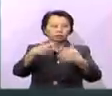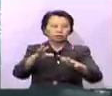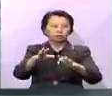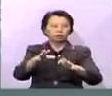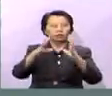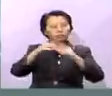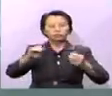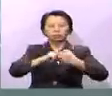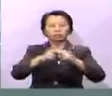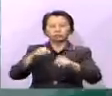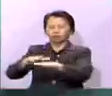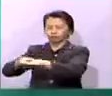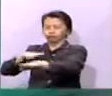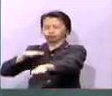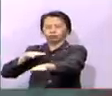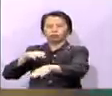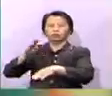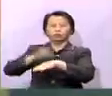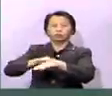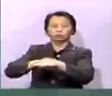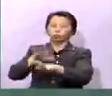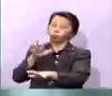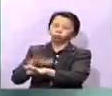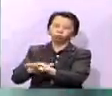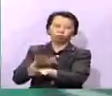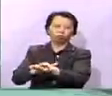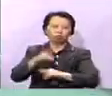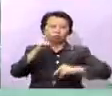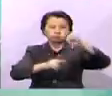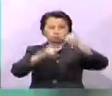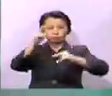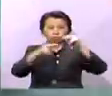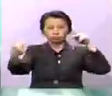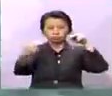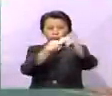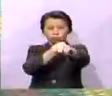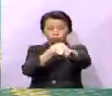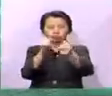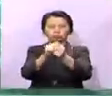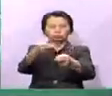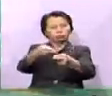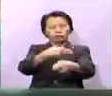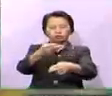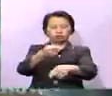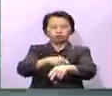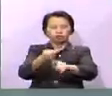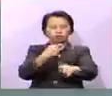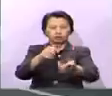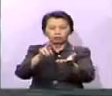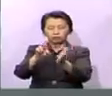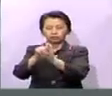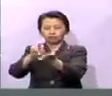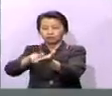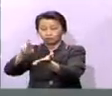mengatasi masalah kesesakan teruk terutama pada waktu puncak. Pembinaan jajaran dua lorong sehal itu juga memendekkan perjalanan dari Serendah ke